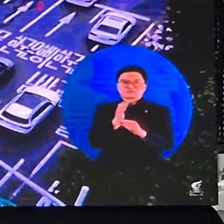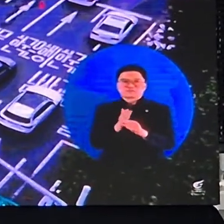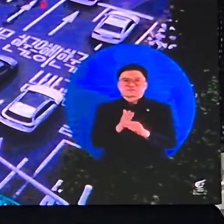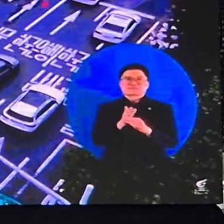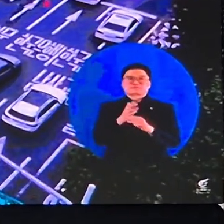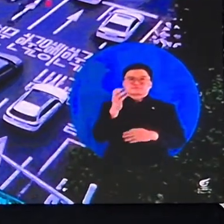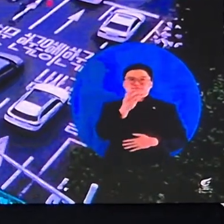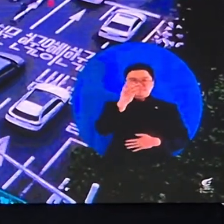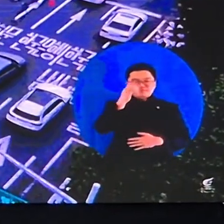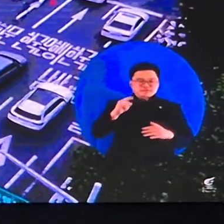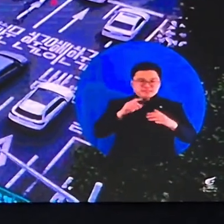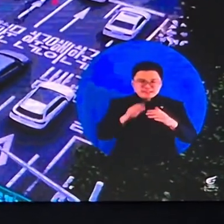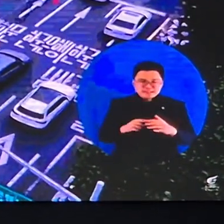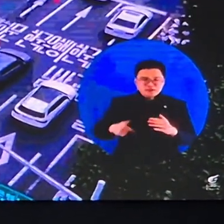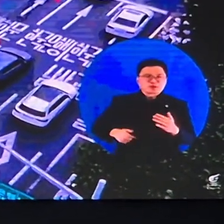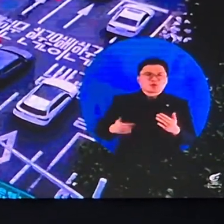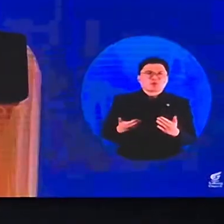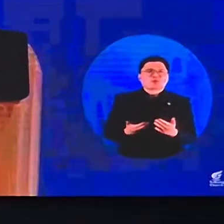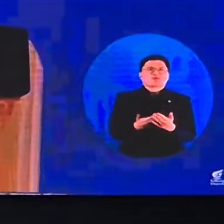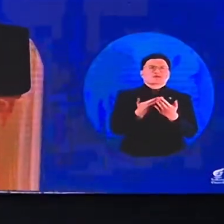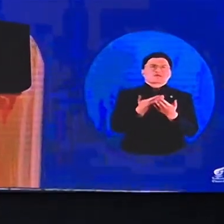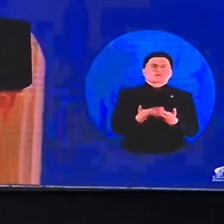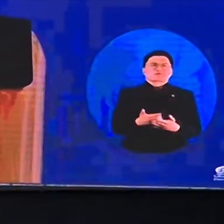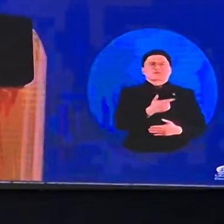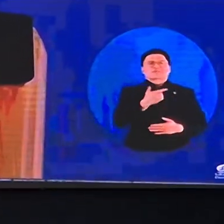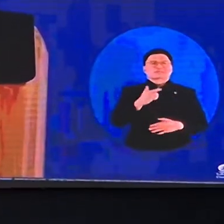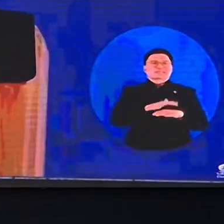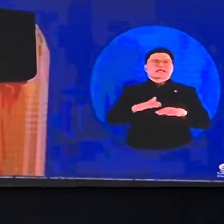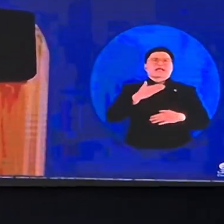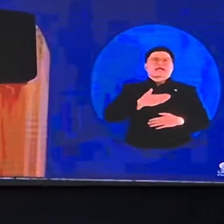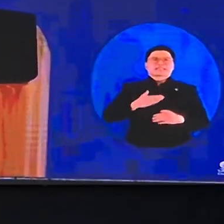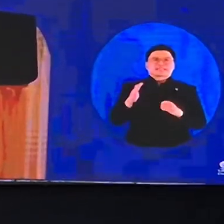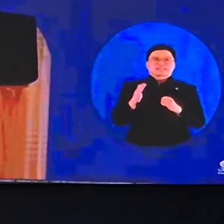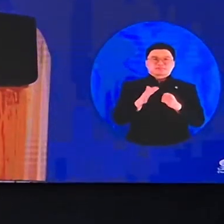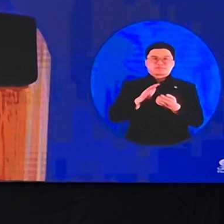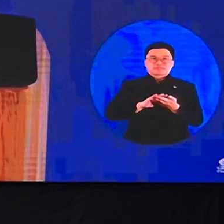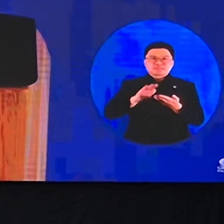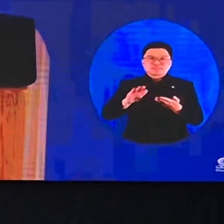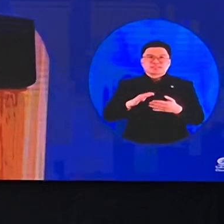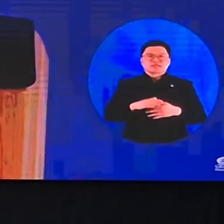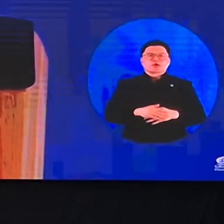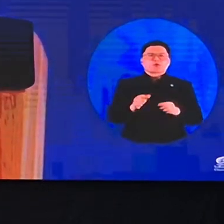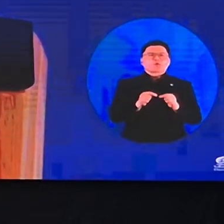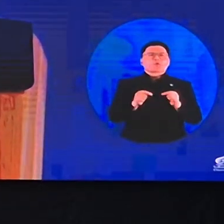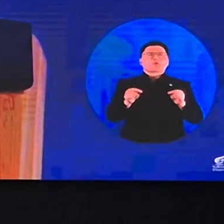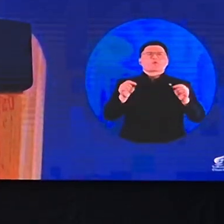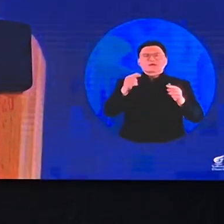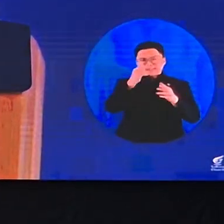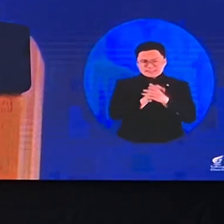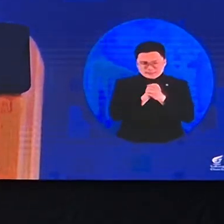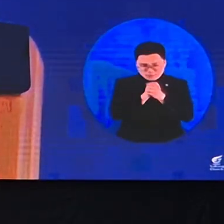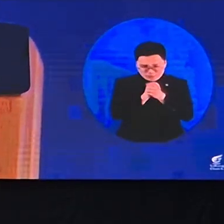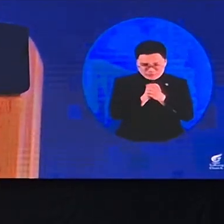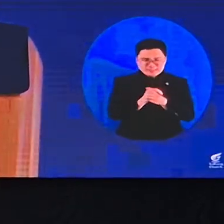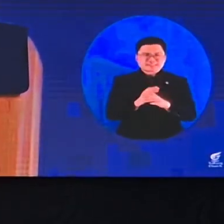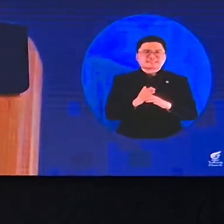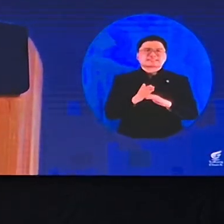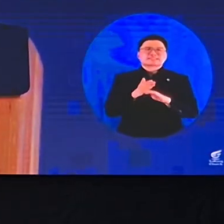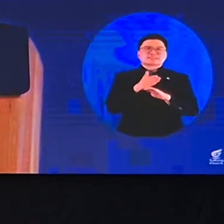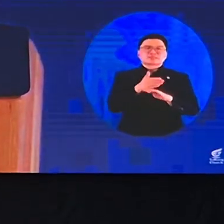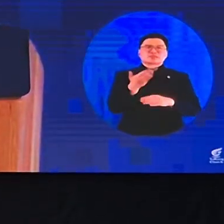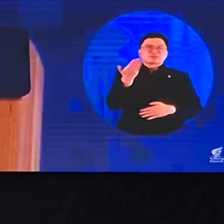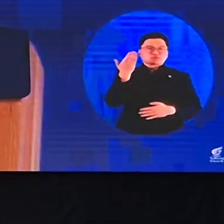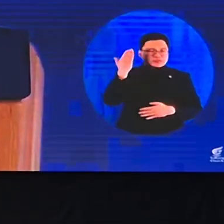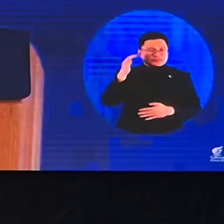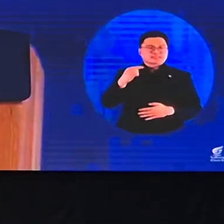안에서 한 회개의 무게를 너무도 잘 알기 때문입니다. 오랜 기도 끝에 늦었지만 최근 저와